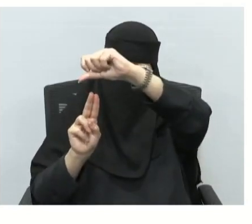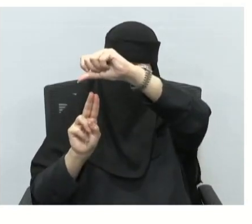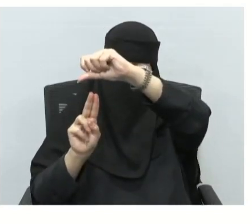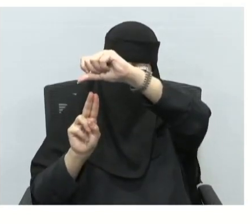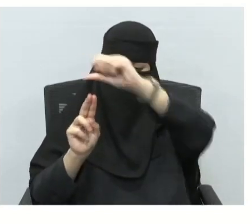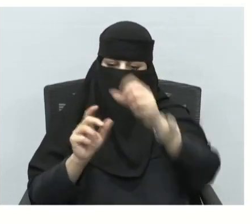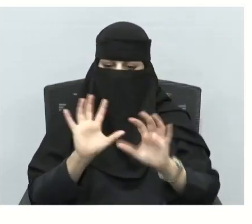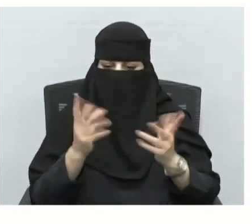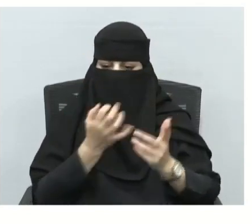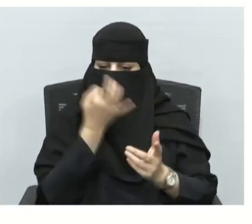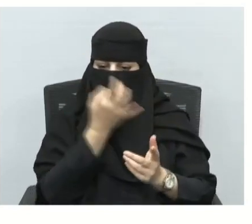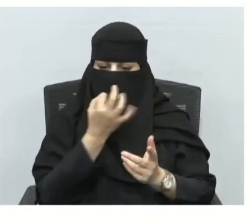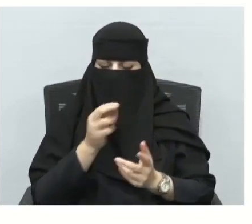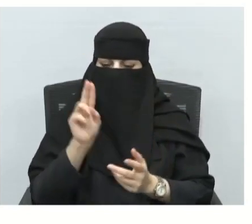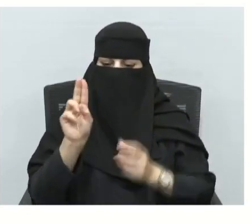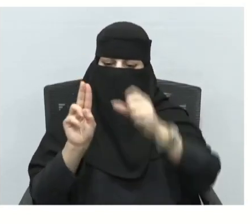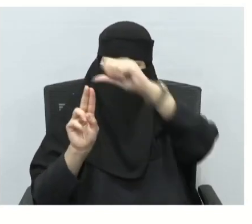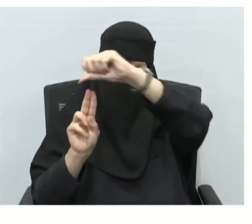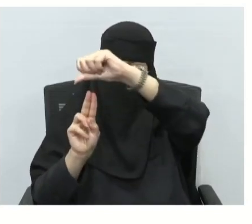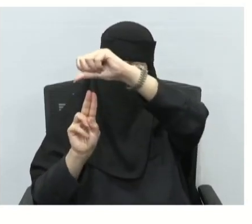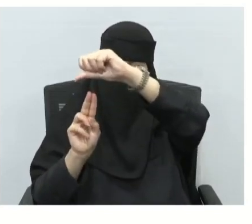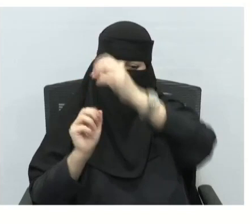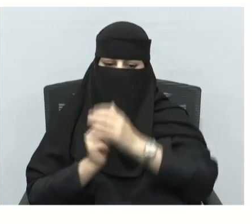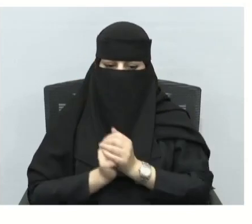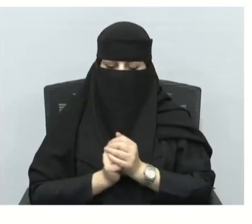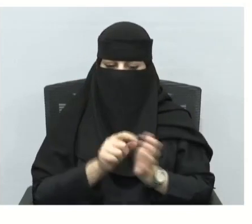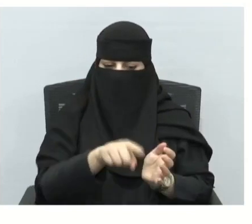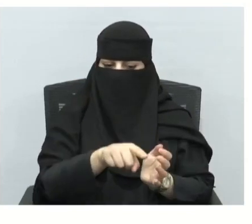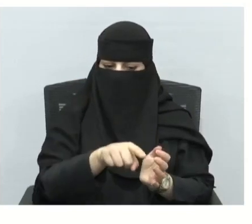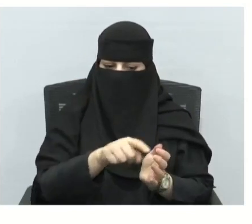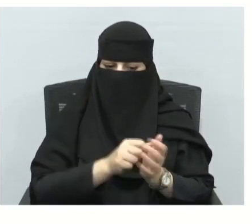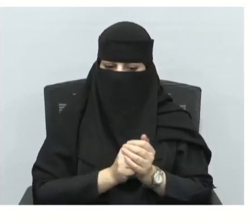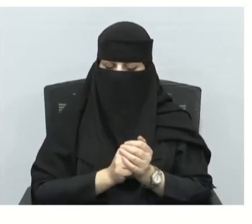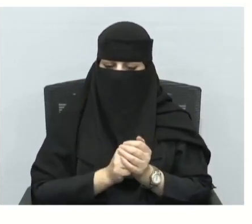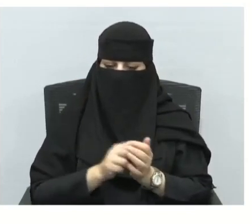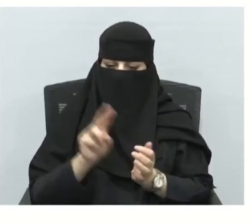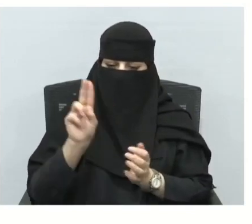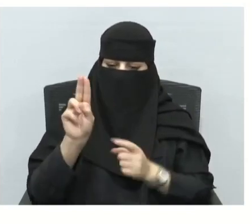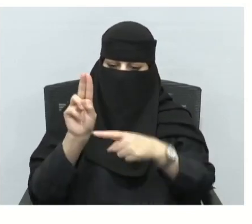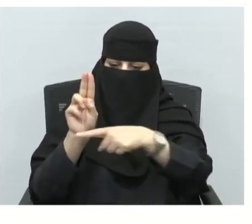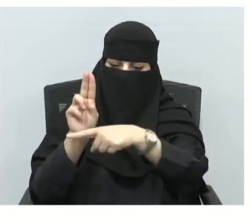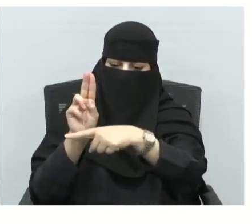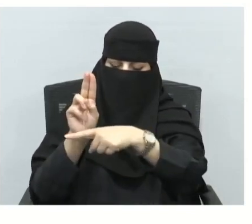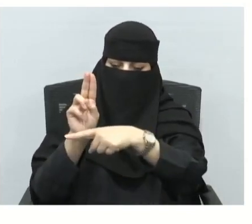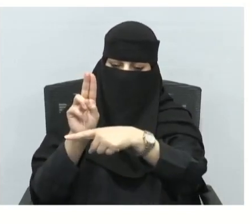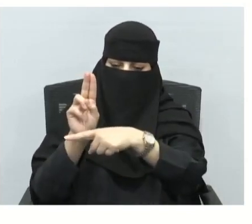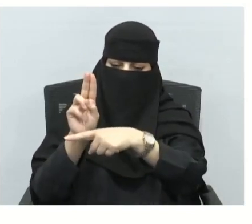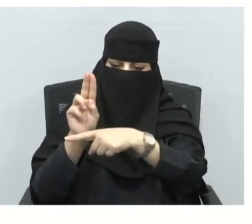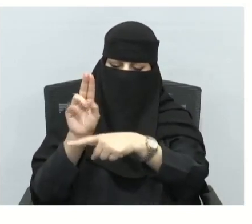ننطقها تو ممتاز وهنا كيف سيكون صوتها